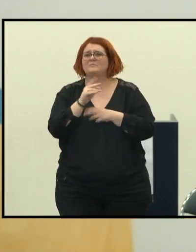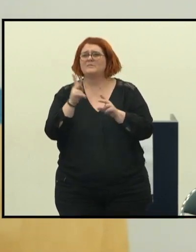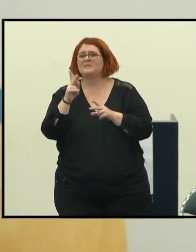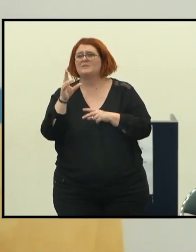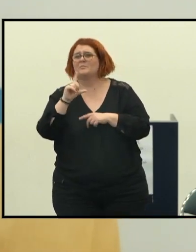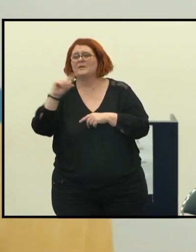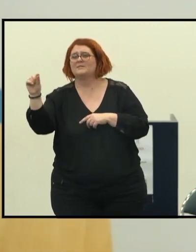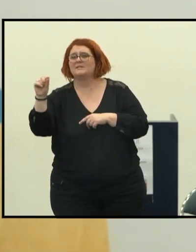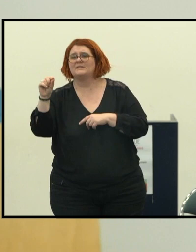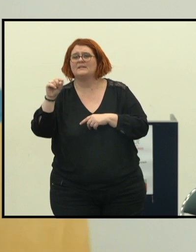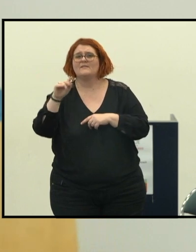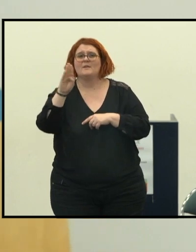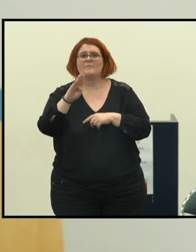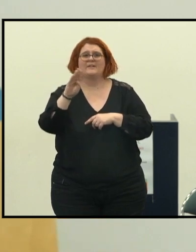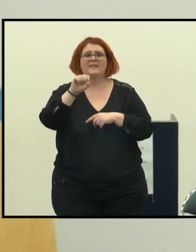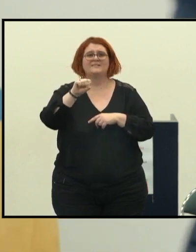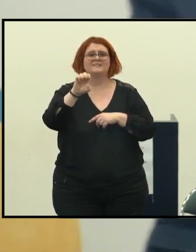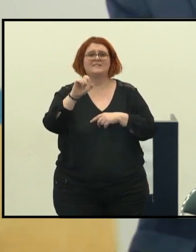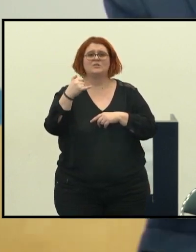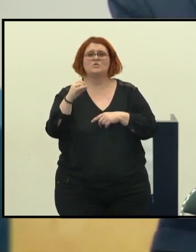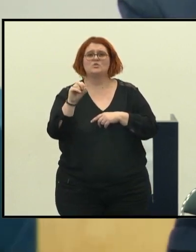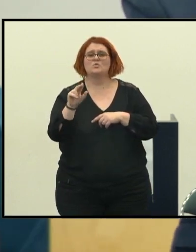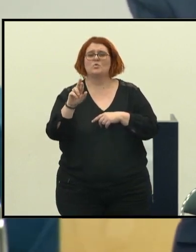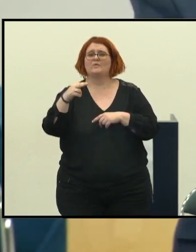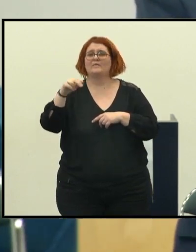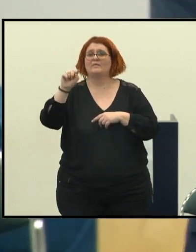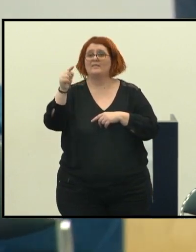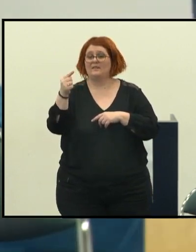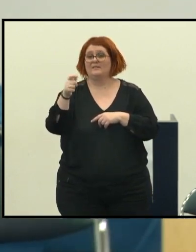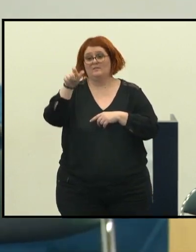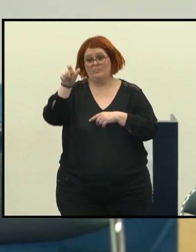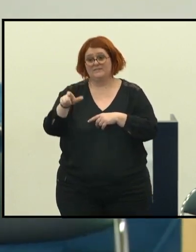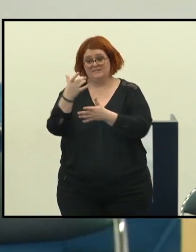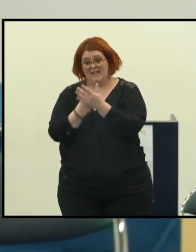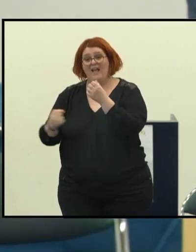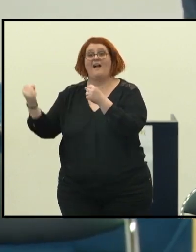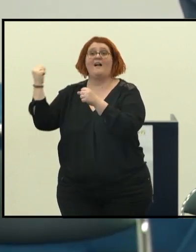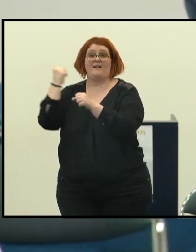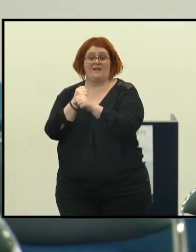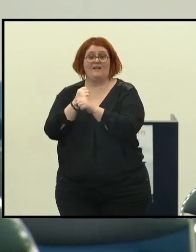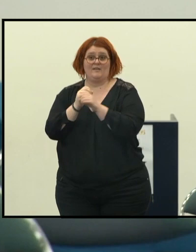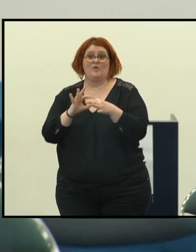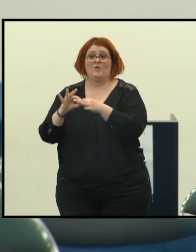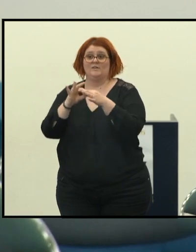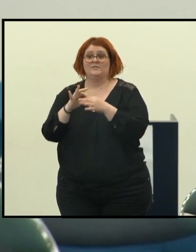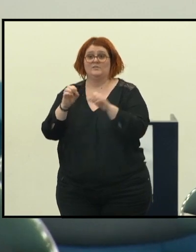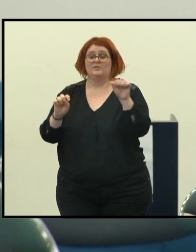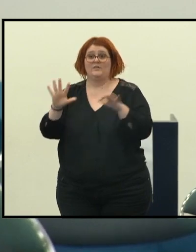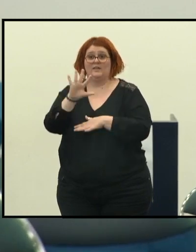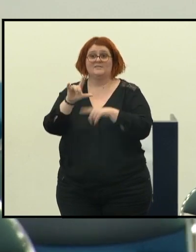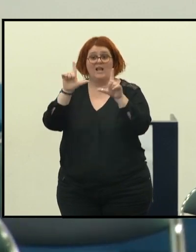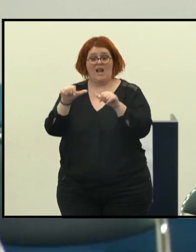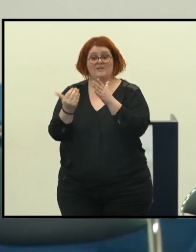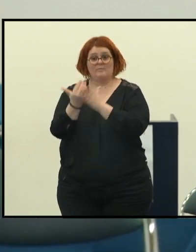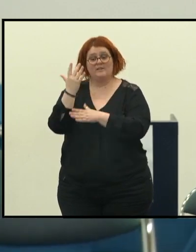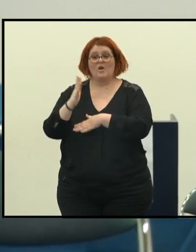avait tout à l'heure Bernard Séjourné. Oui, il est parti, dommage. Voilà, Bernard Séjourné est un des fondateurs de la coordination 95. Il nous a fait l'amitié d'être là ce matin, un